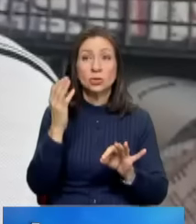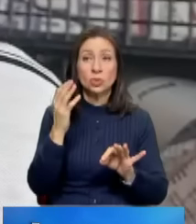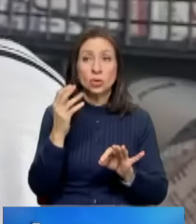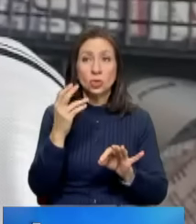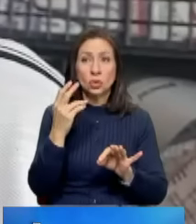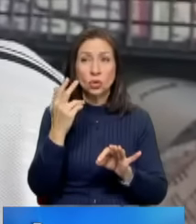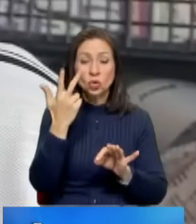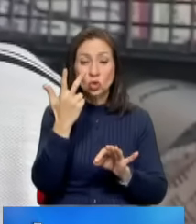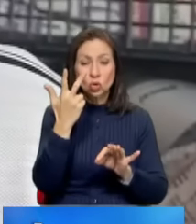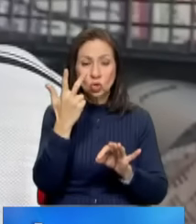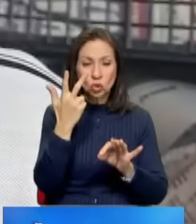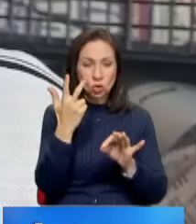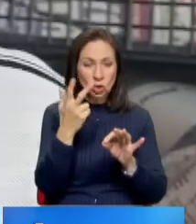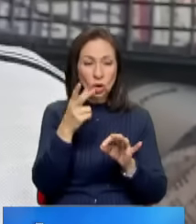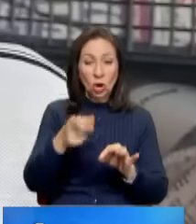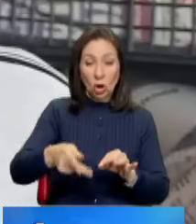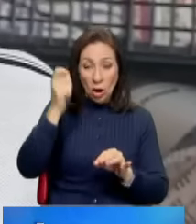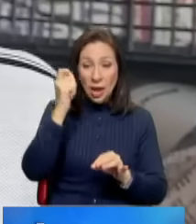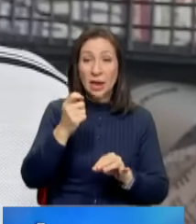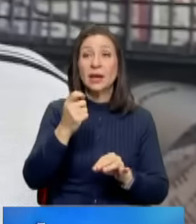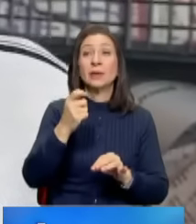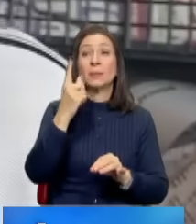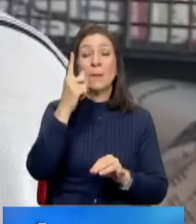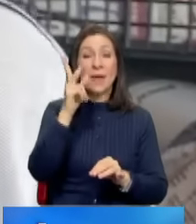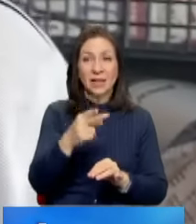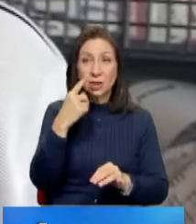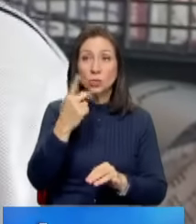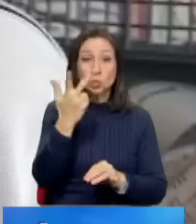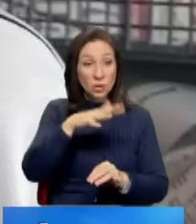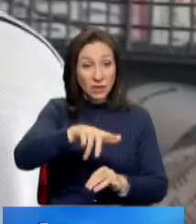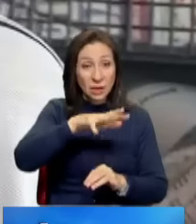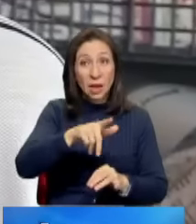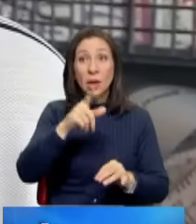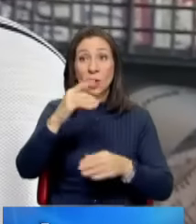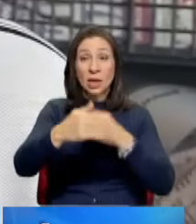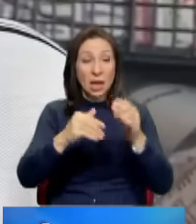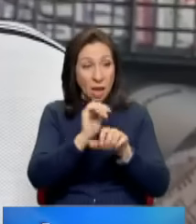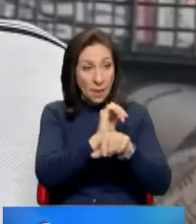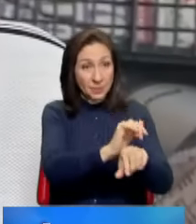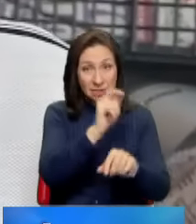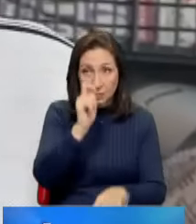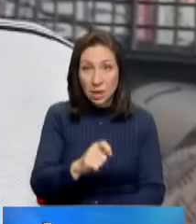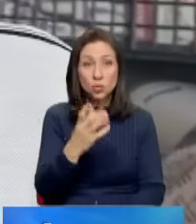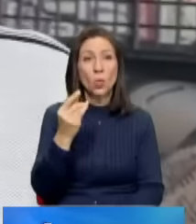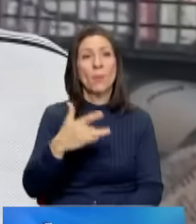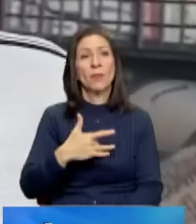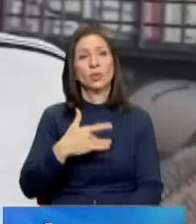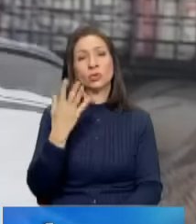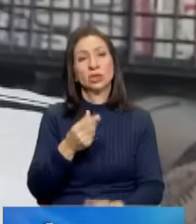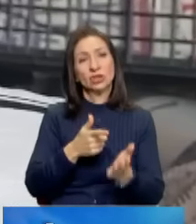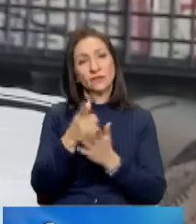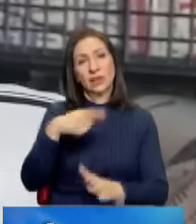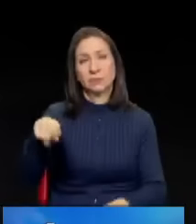3 korner bir penaltı yapardı. Hiç olmazsa 3 sefer hırsızlık yapan adamı şöyle hasat bitinceye kadar içeriye katsalar çok memnun olacak